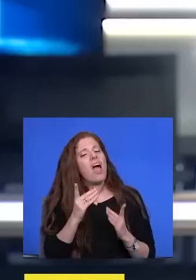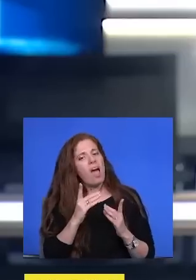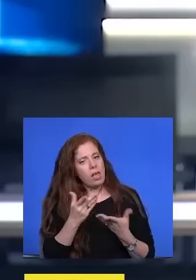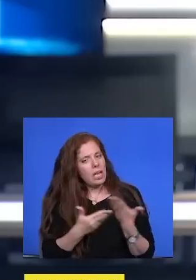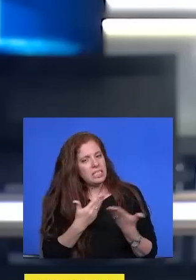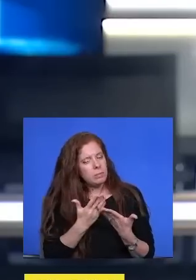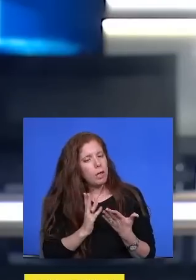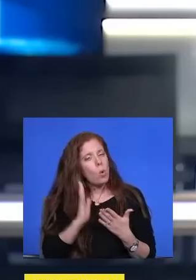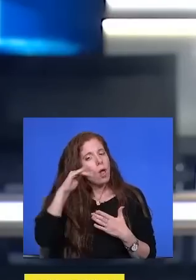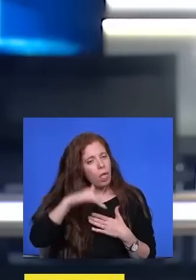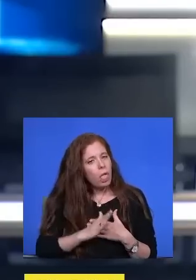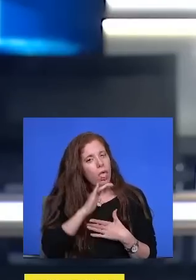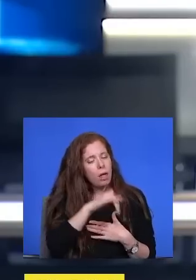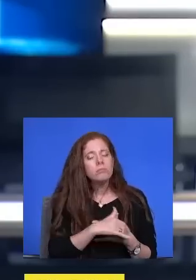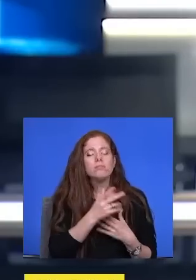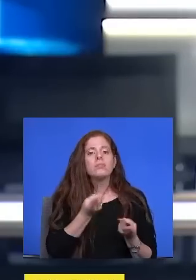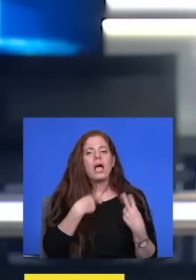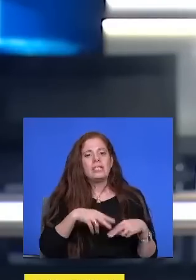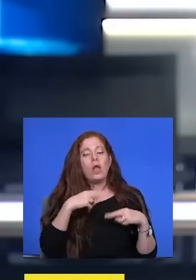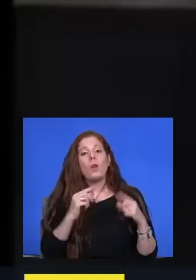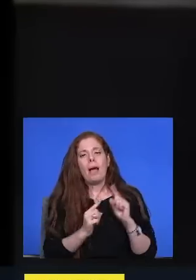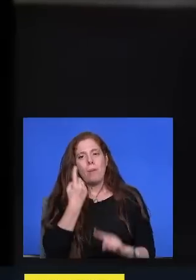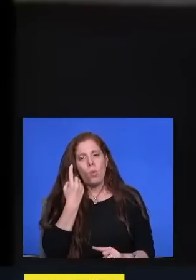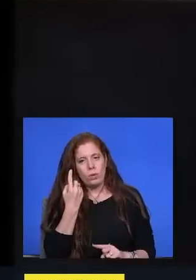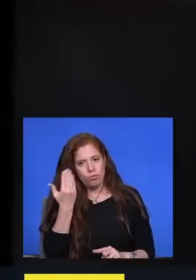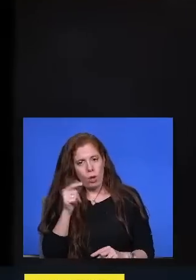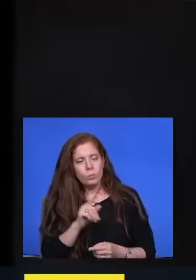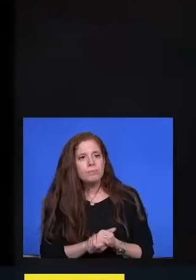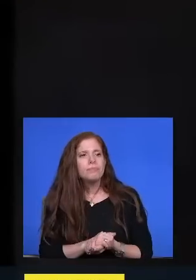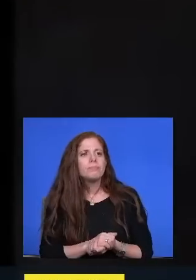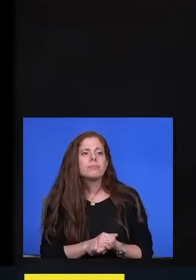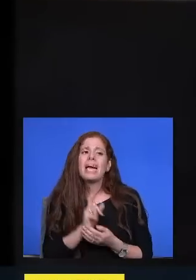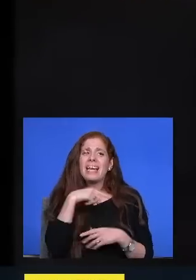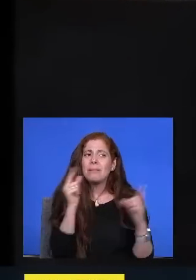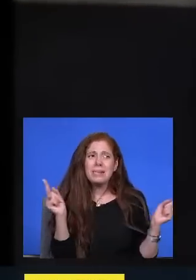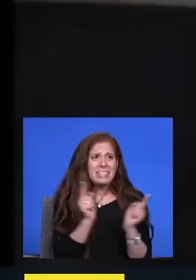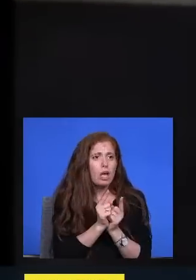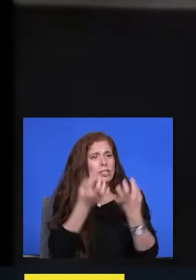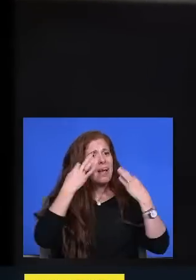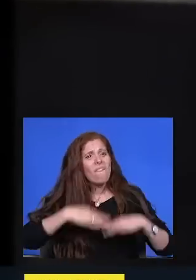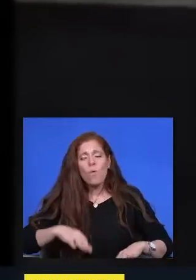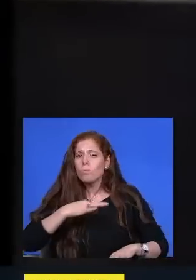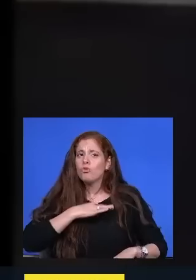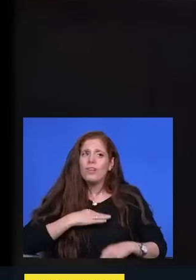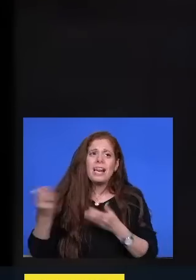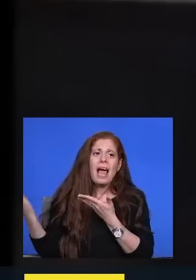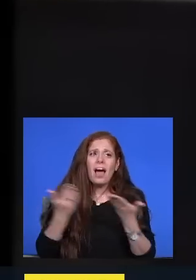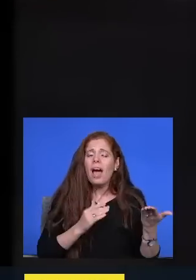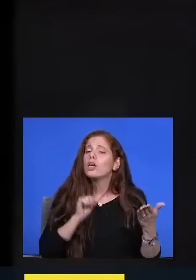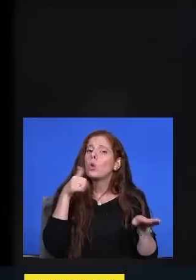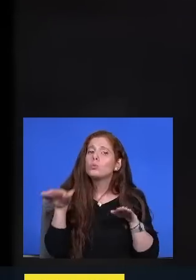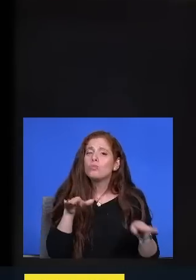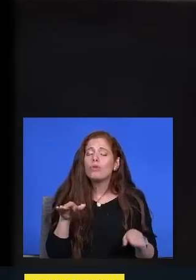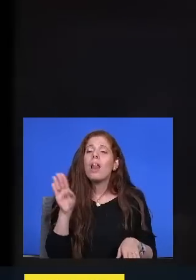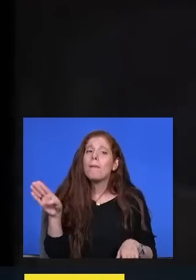איתמר מאירי חוזר לכמה אירועי מפתח. Well, let me just say very briefly, it's a pleasure to welcome Prime Minister Netanyahu back